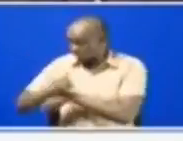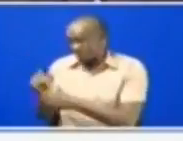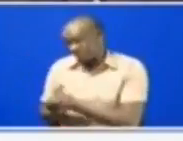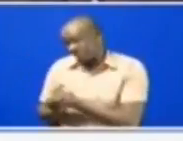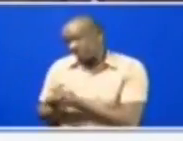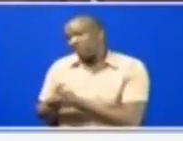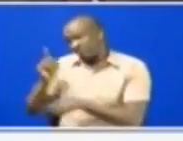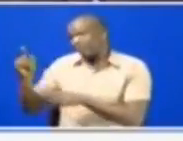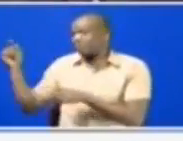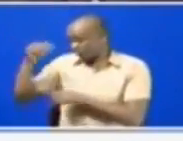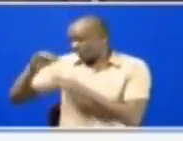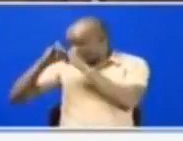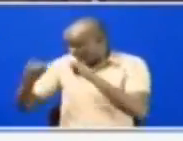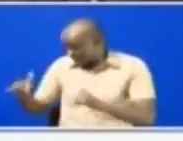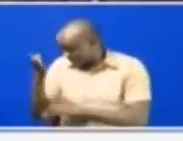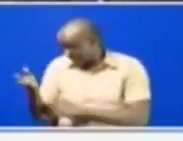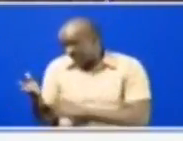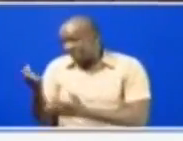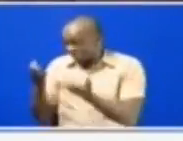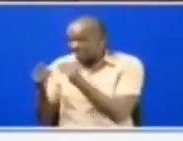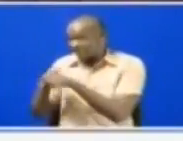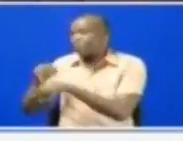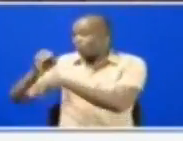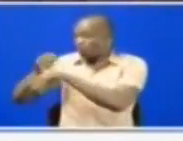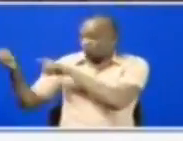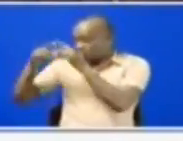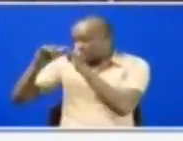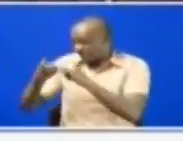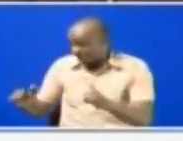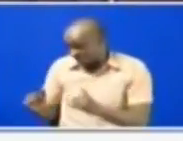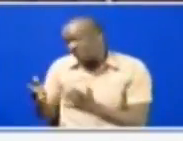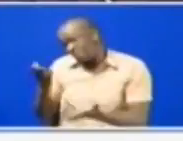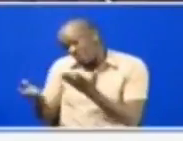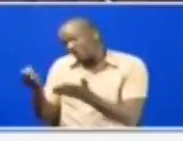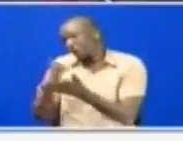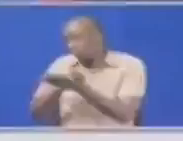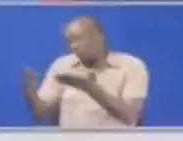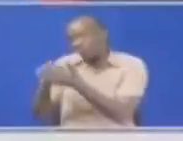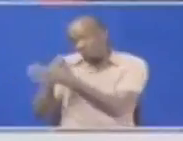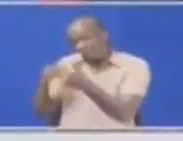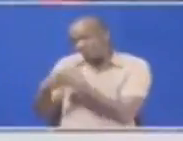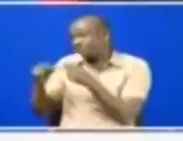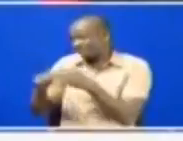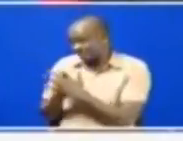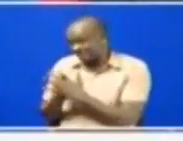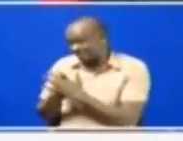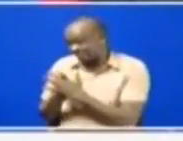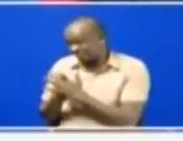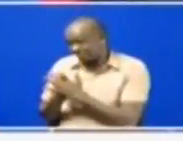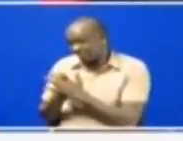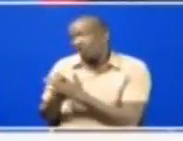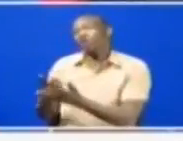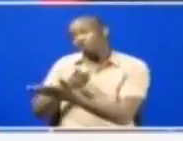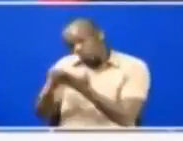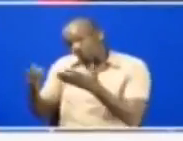kama kwa kitu wa camp ukibati kuitwa camp. Sasa kama labda umeitwa camp na camp tulikuwa tunaitwa labda ni 2 weeks before the game. Unaona wiki